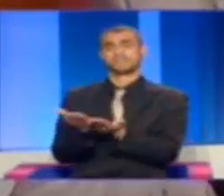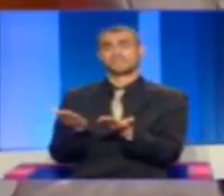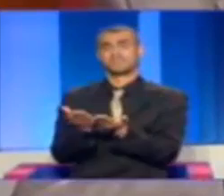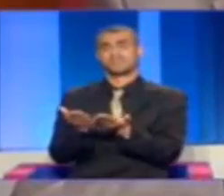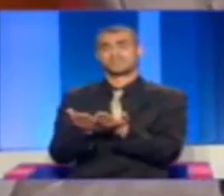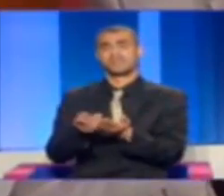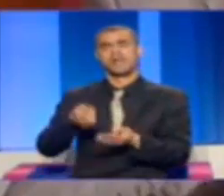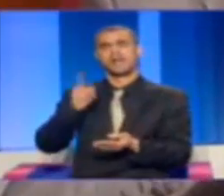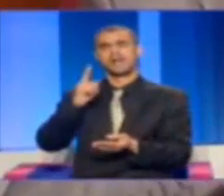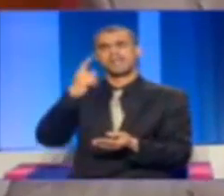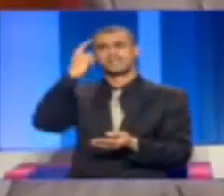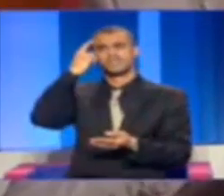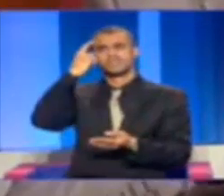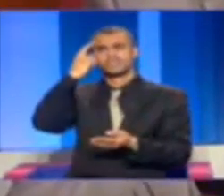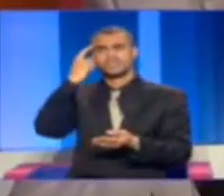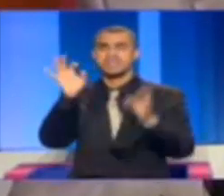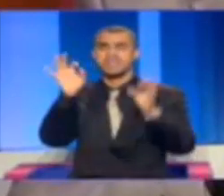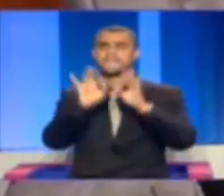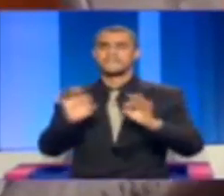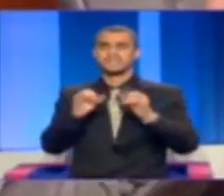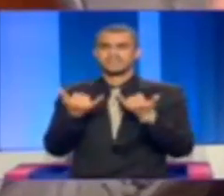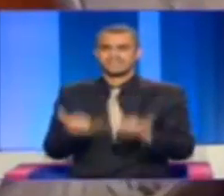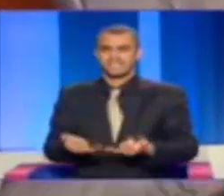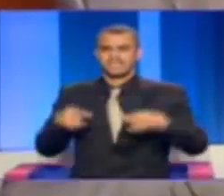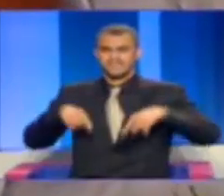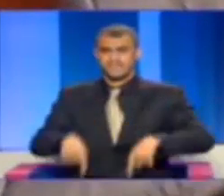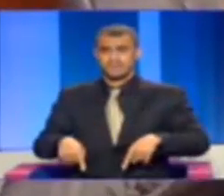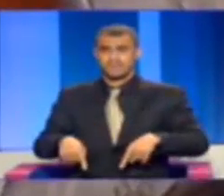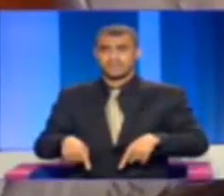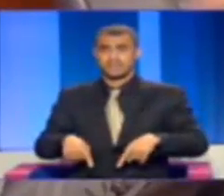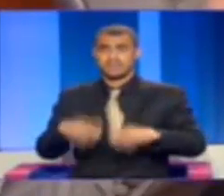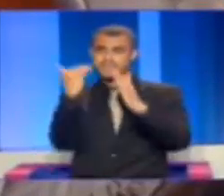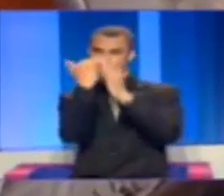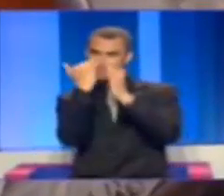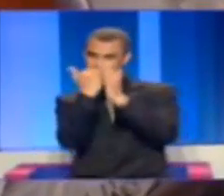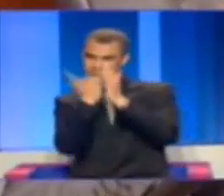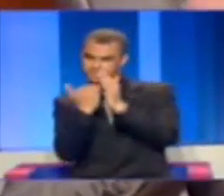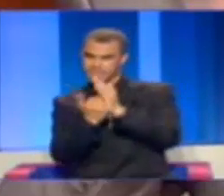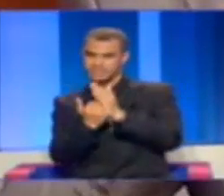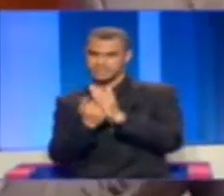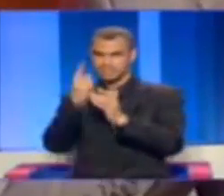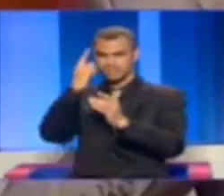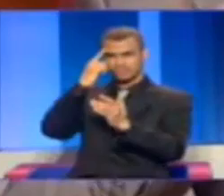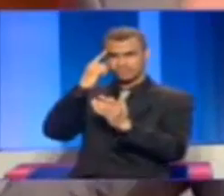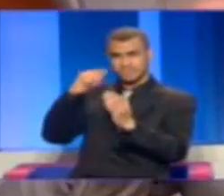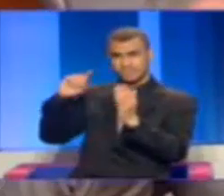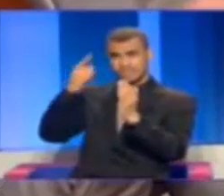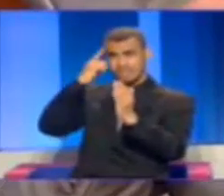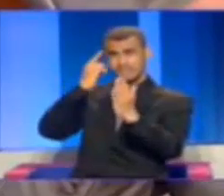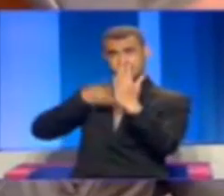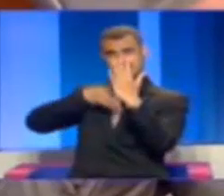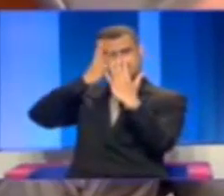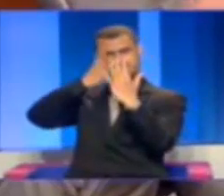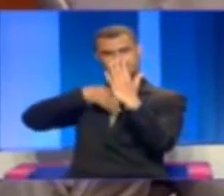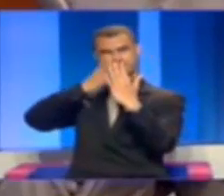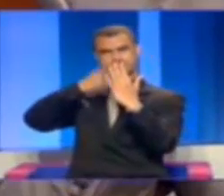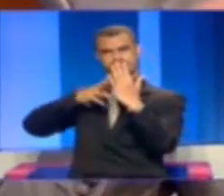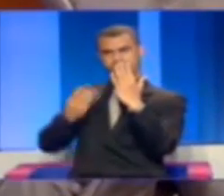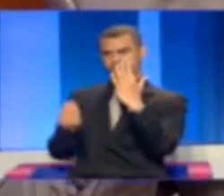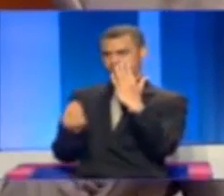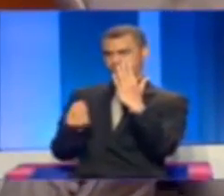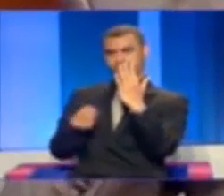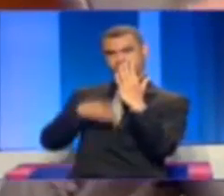الرابع، لاننا نفتقد الى الاليات ديال التقييم على ديال